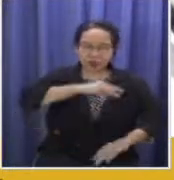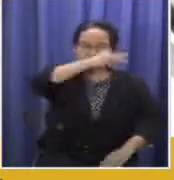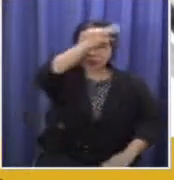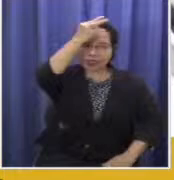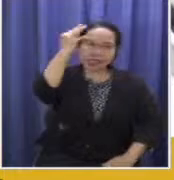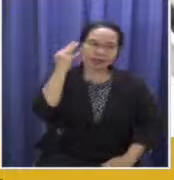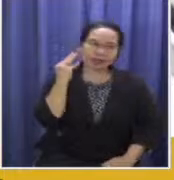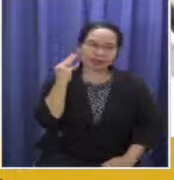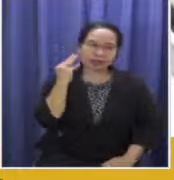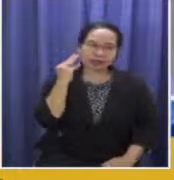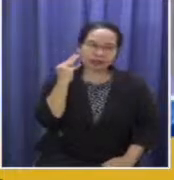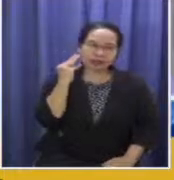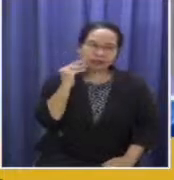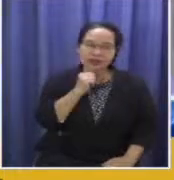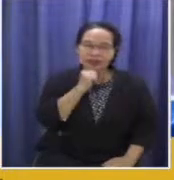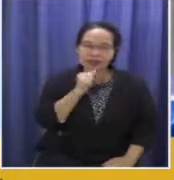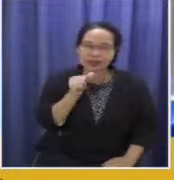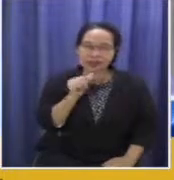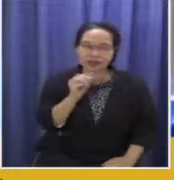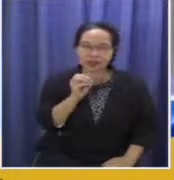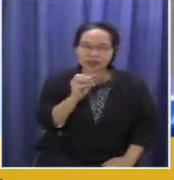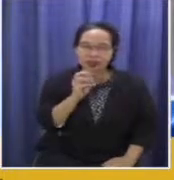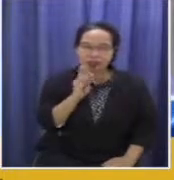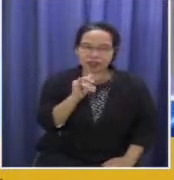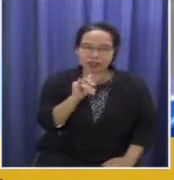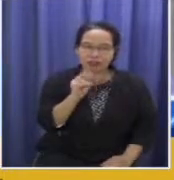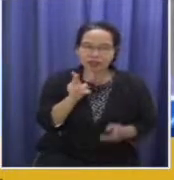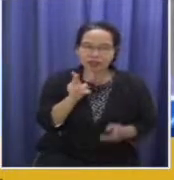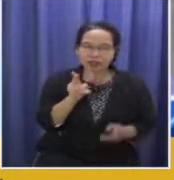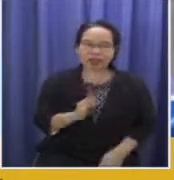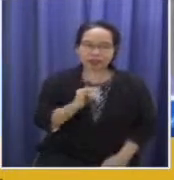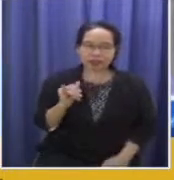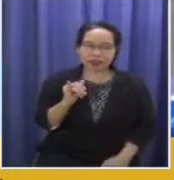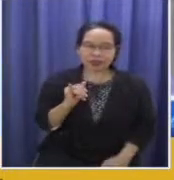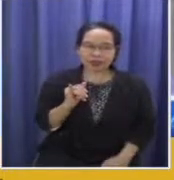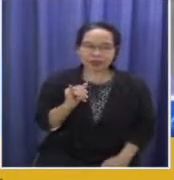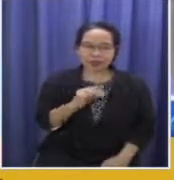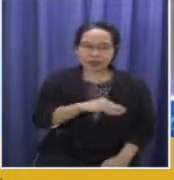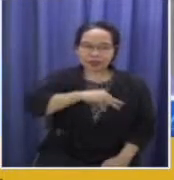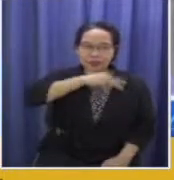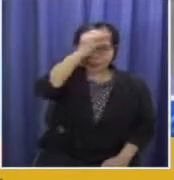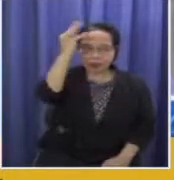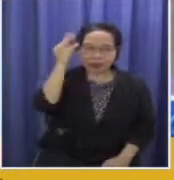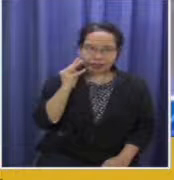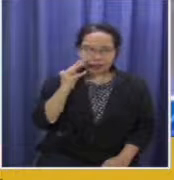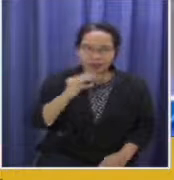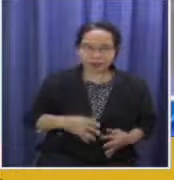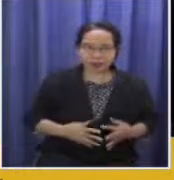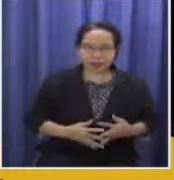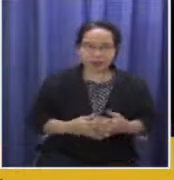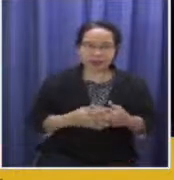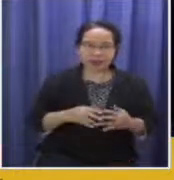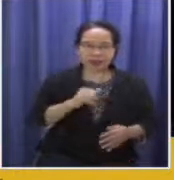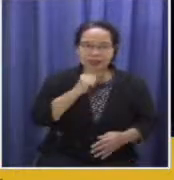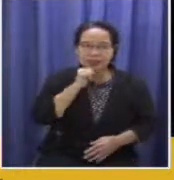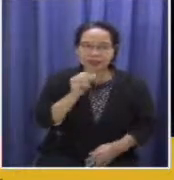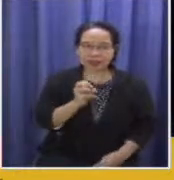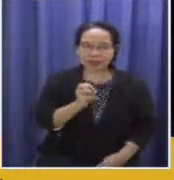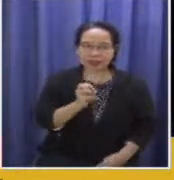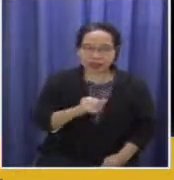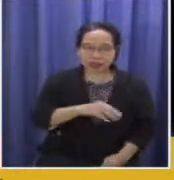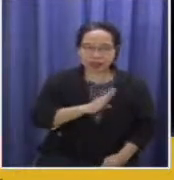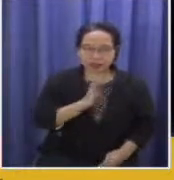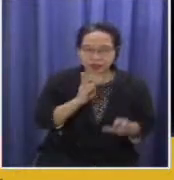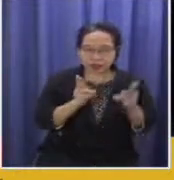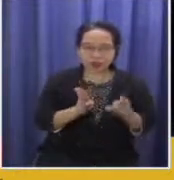Mary is not an ordinary human being. र मरियमबाट जन्मिएको त्यो मानव शरीर